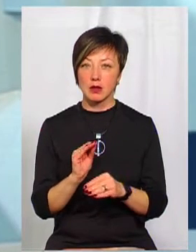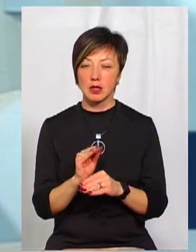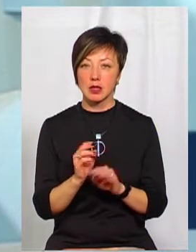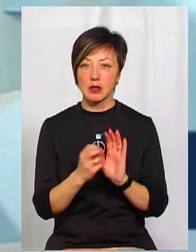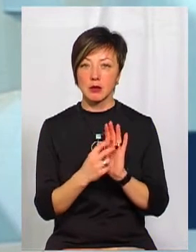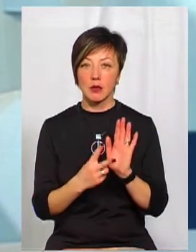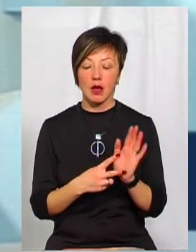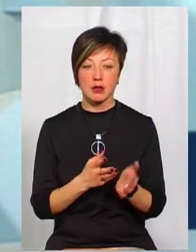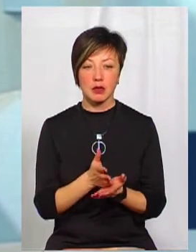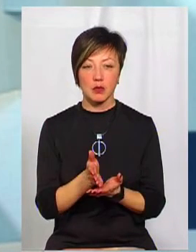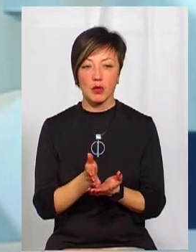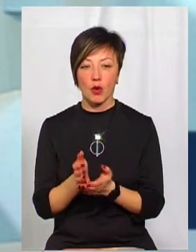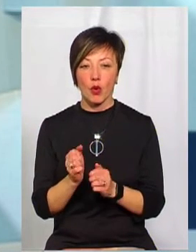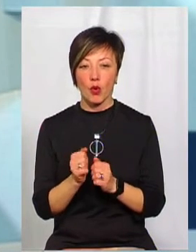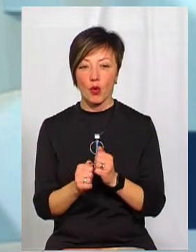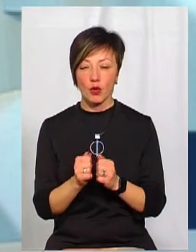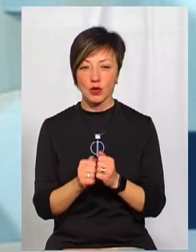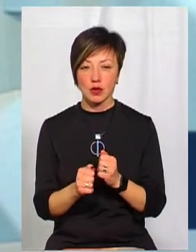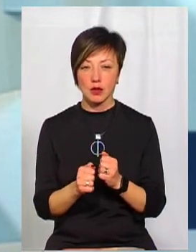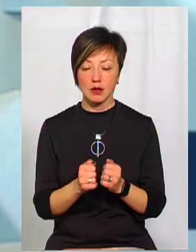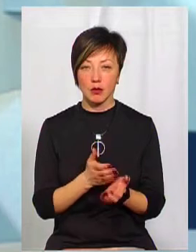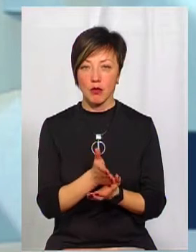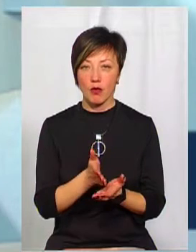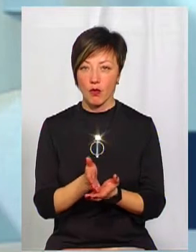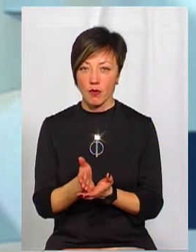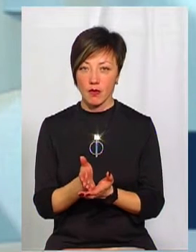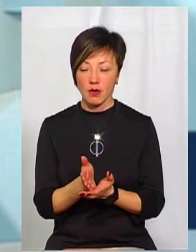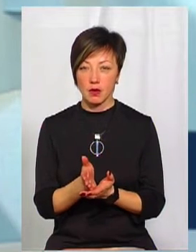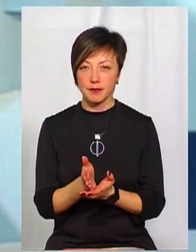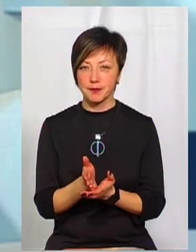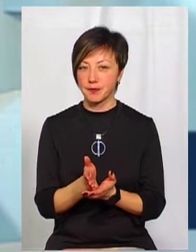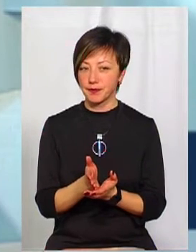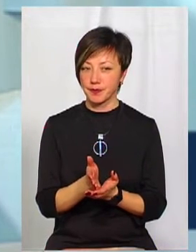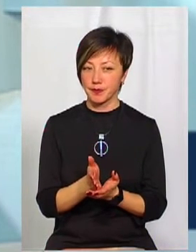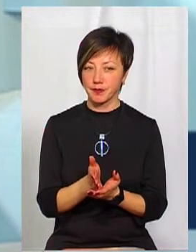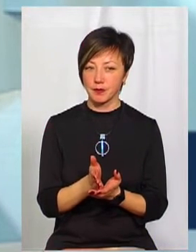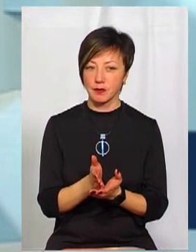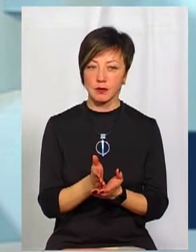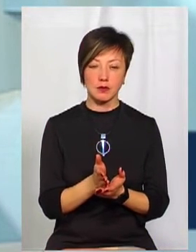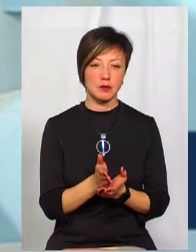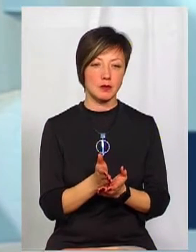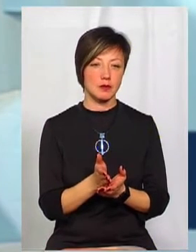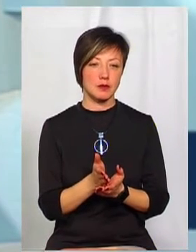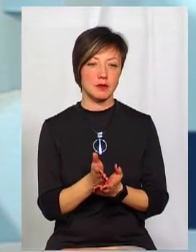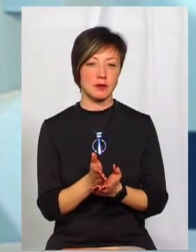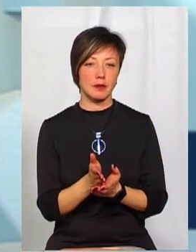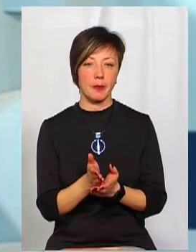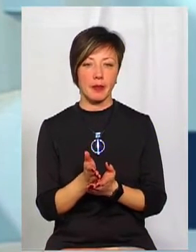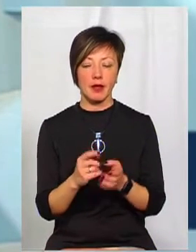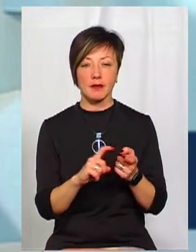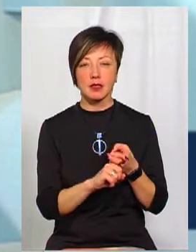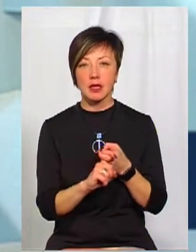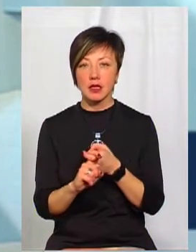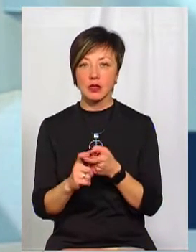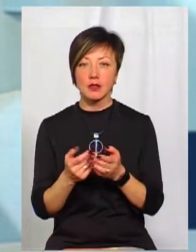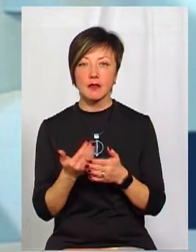17 профілів. Кожний профіль складається з того, що в залежності від того, скільки,